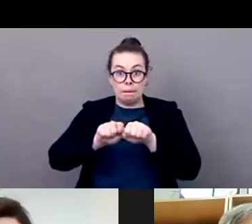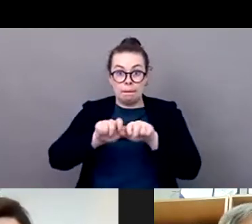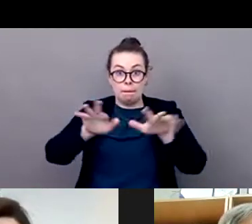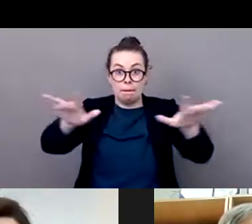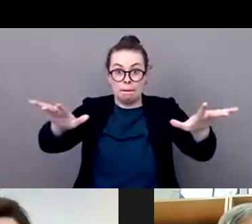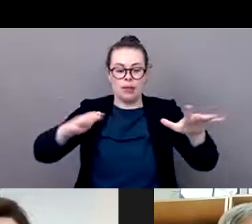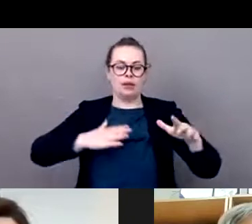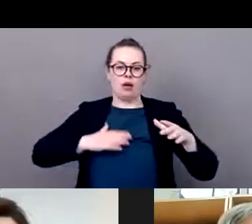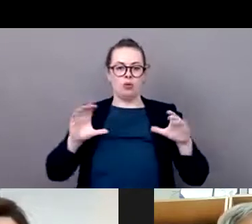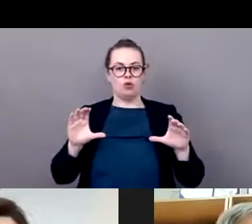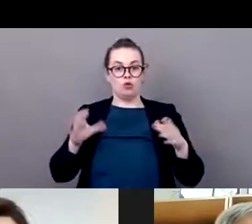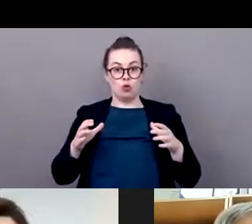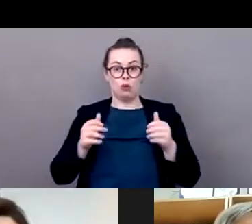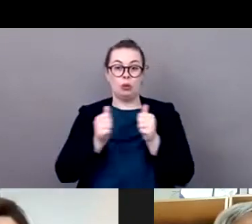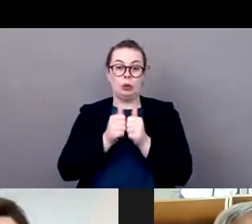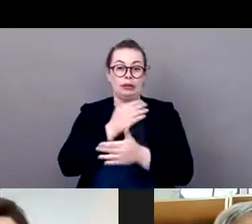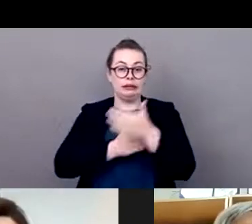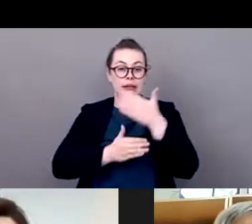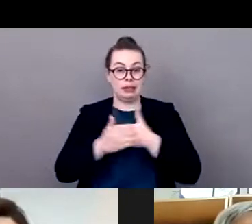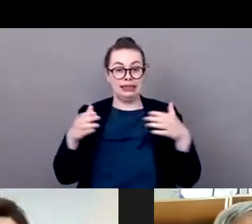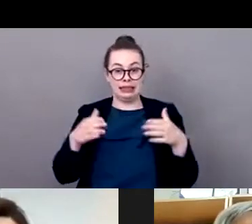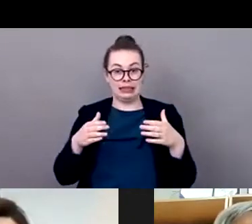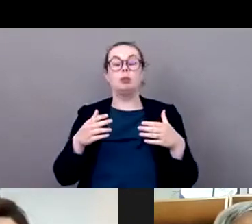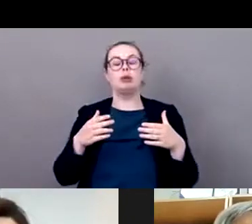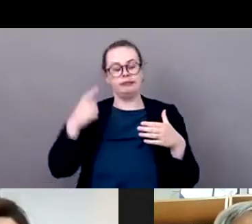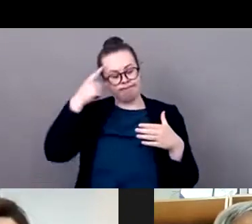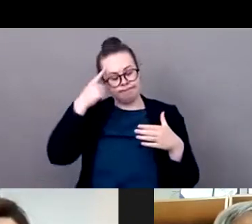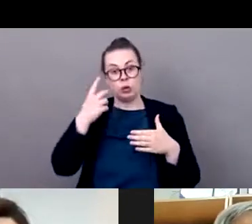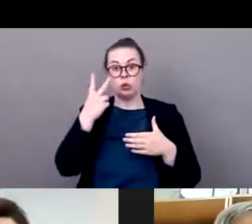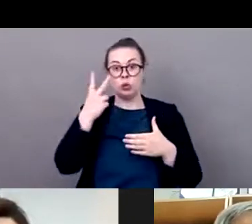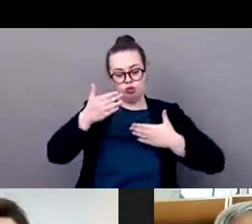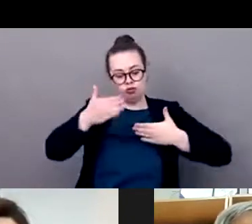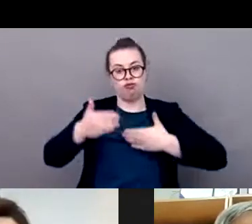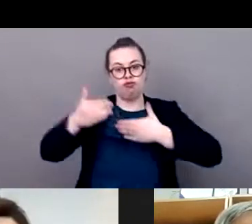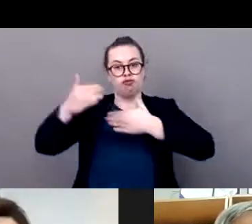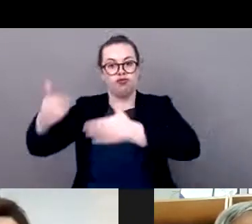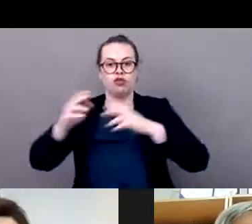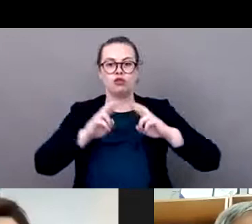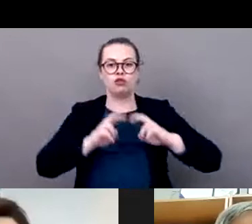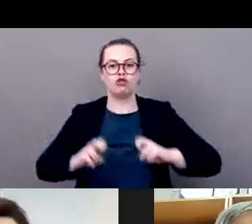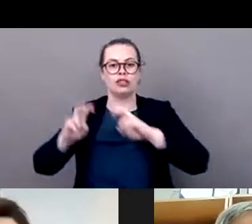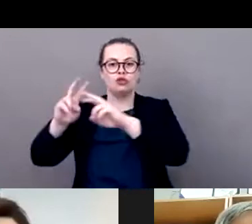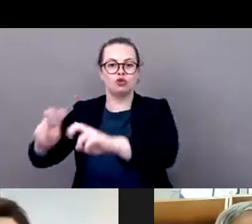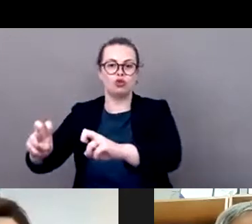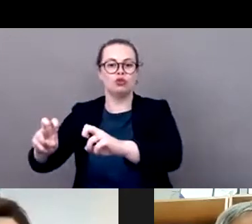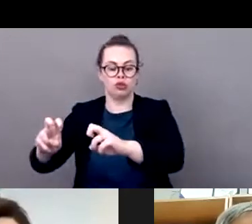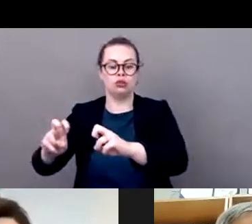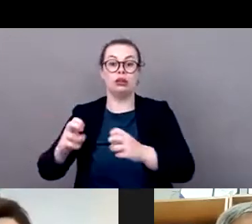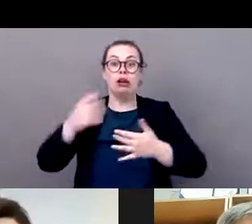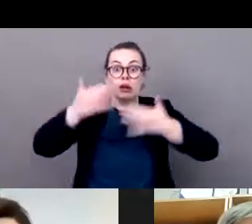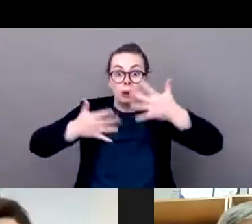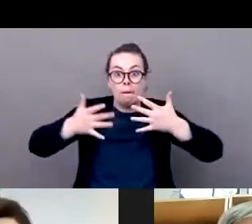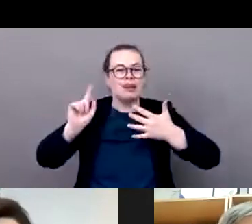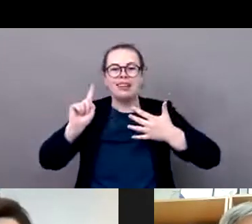la pandémie de COVID-19 et son impact sur les personnes handicapées. Cela s'est fait en 2 étapes.